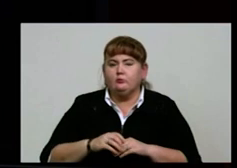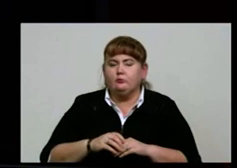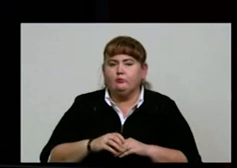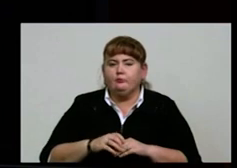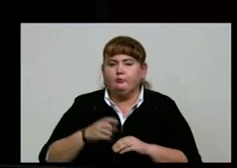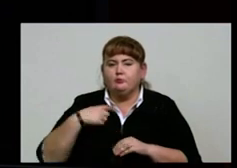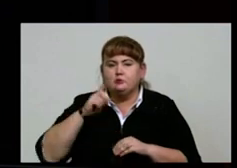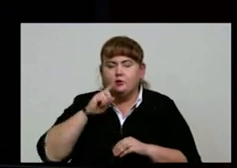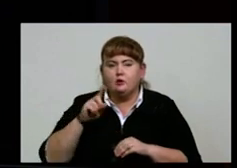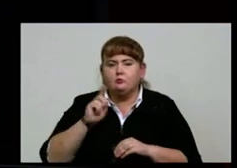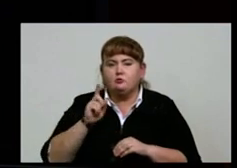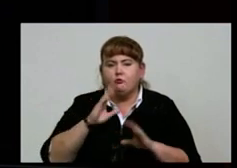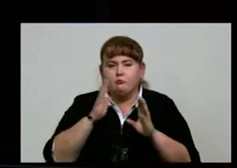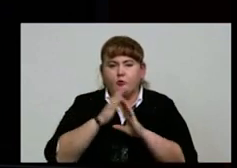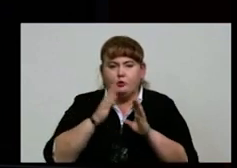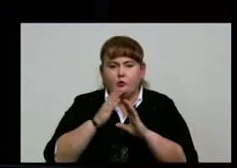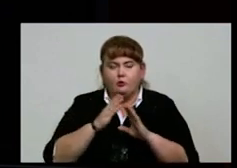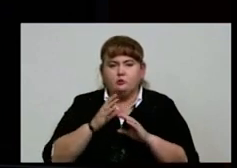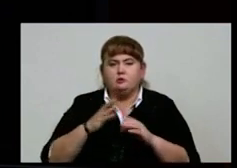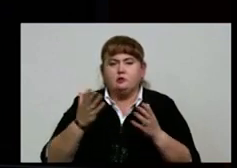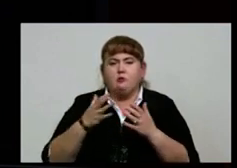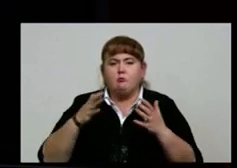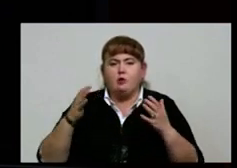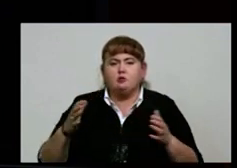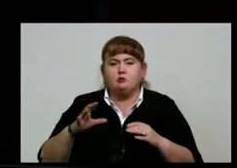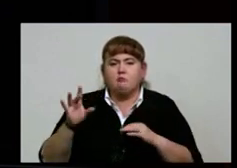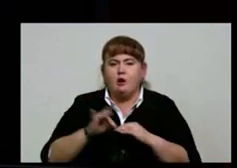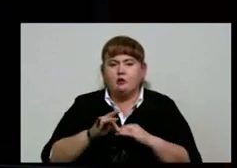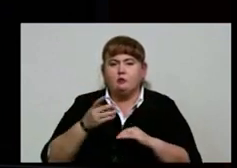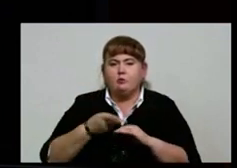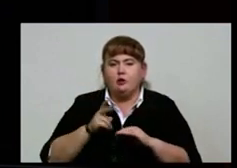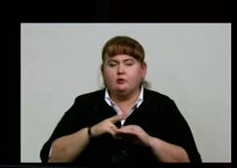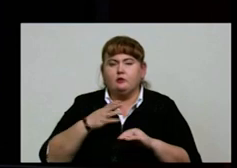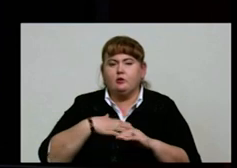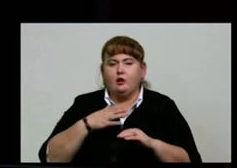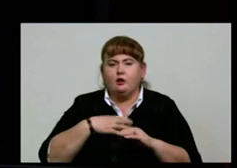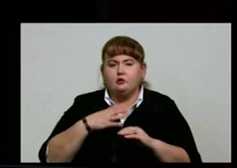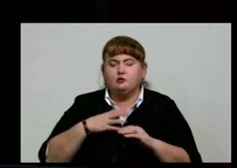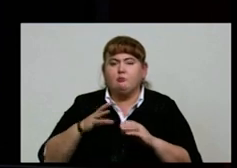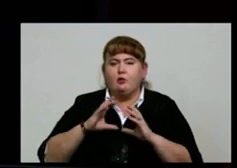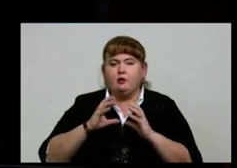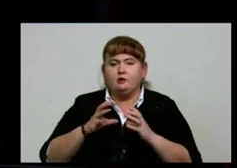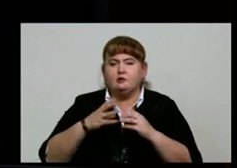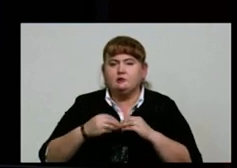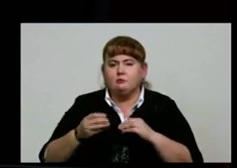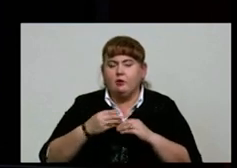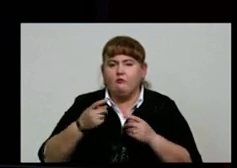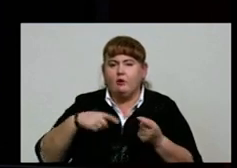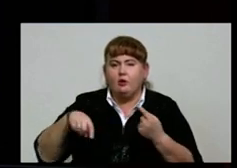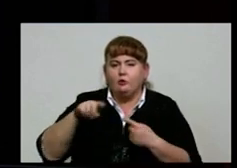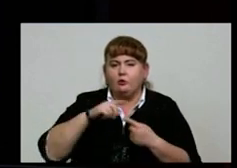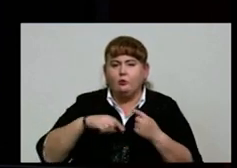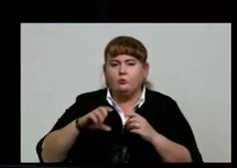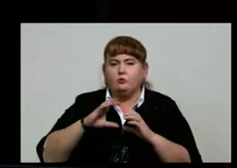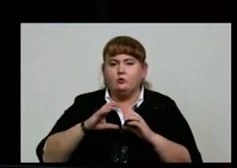Значит, мы знаем, что в природе самым большим магнитом является наша планета Земля. Значит, и вокруг планеты